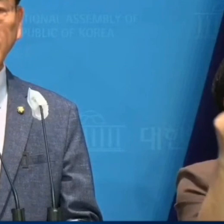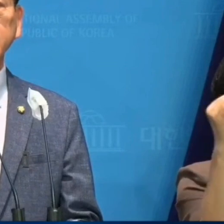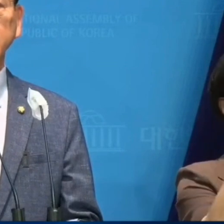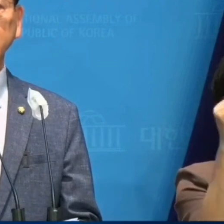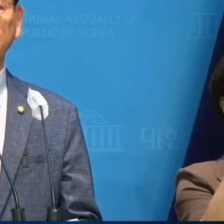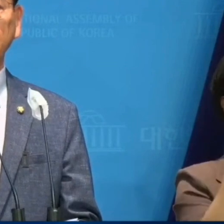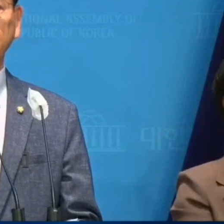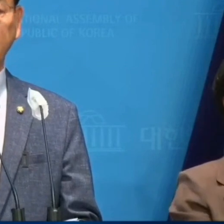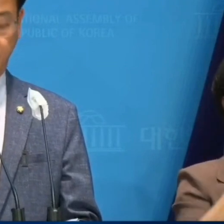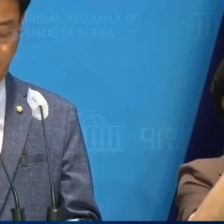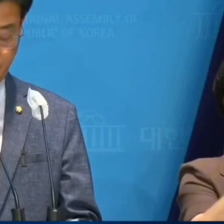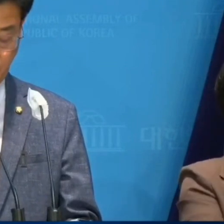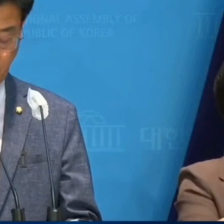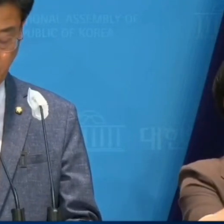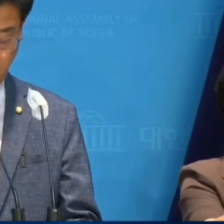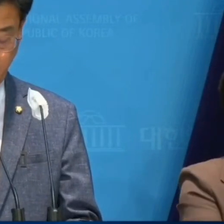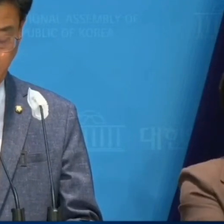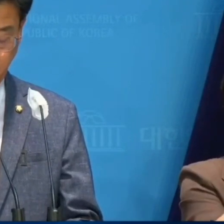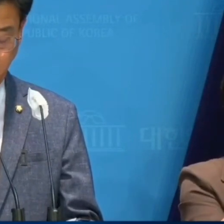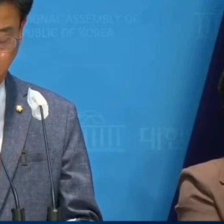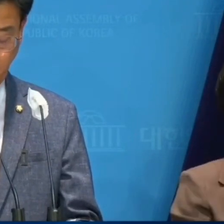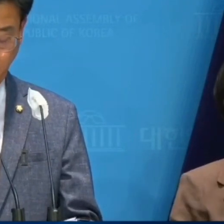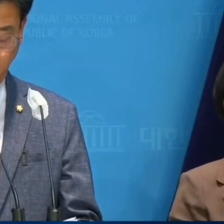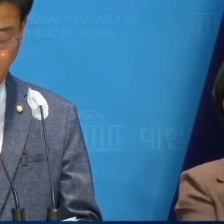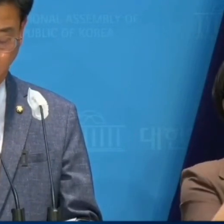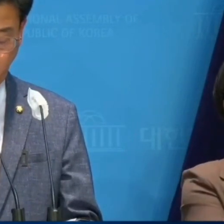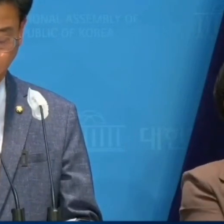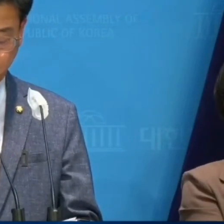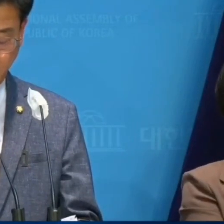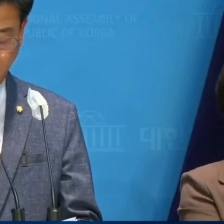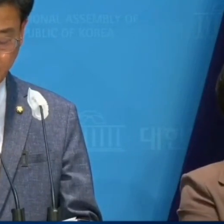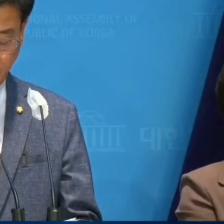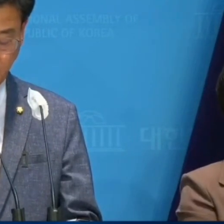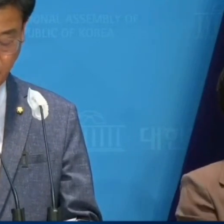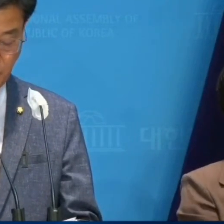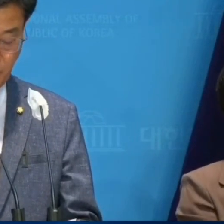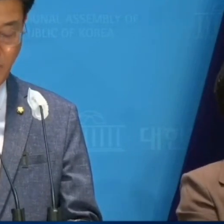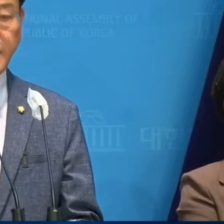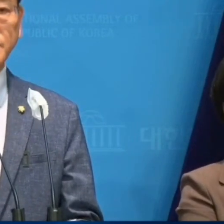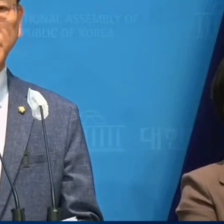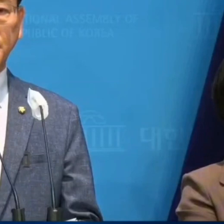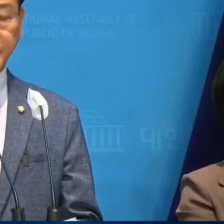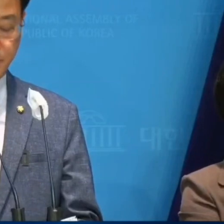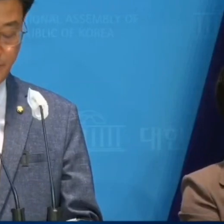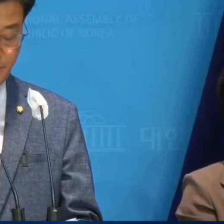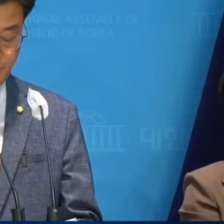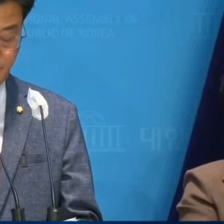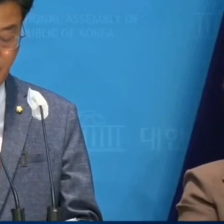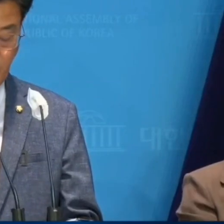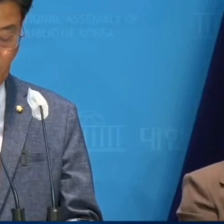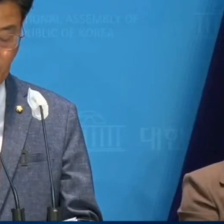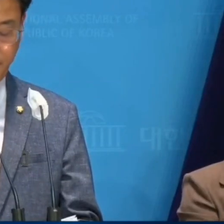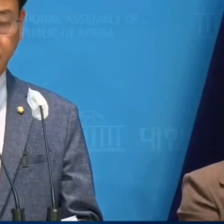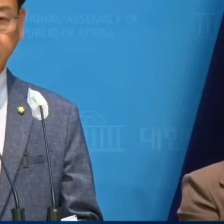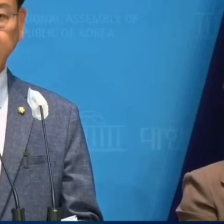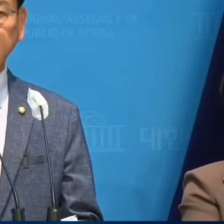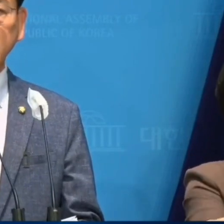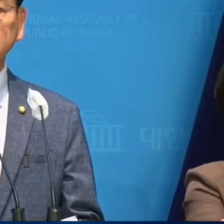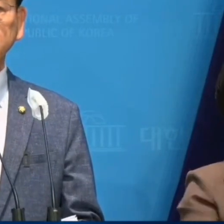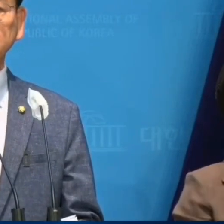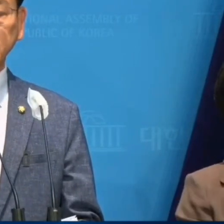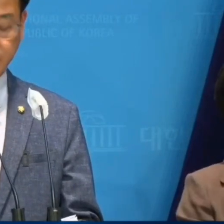흔드는 선거에 개입을 해도 법을 왜곡하고 부당하게 사용해도 처벌은커녕